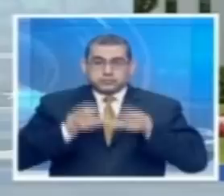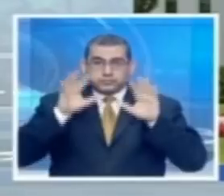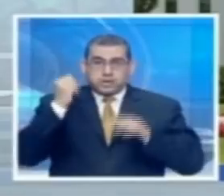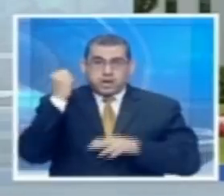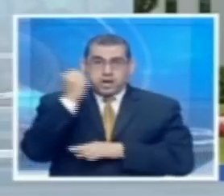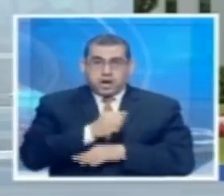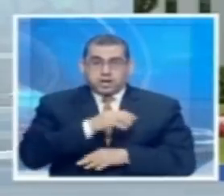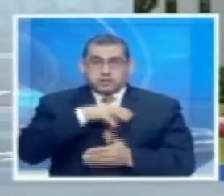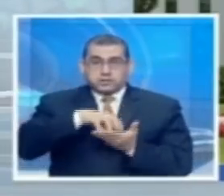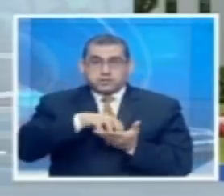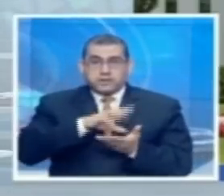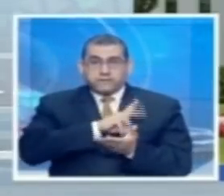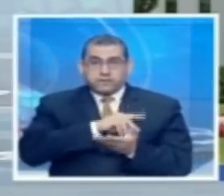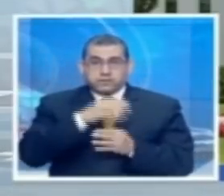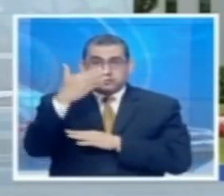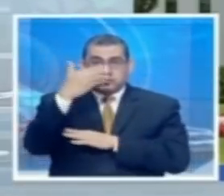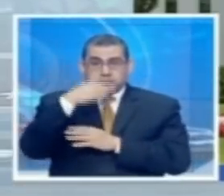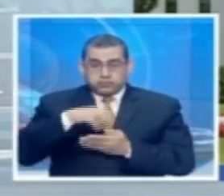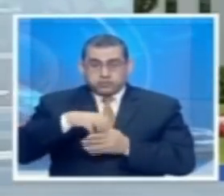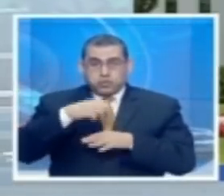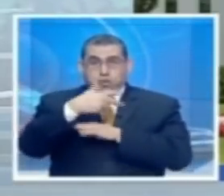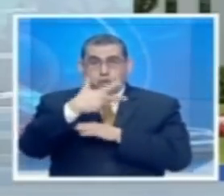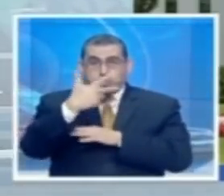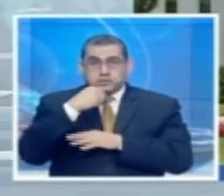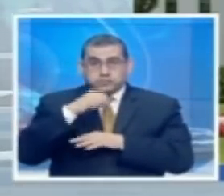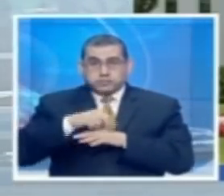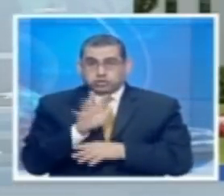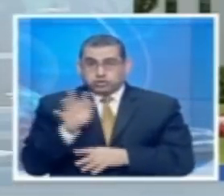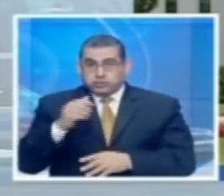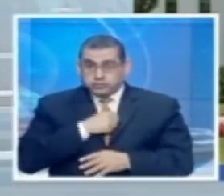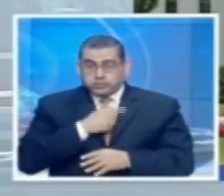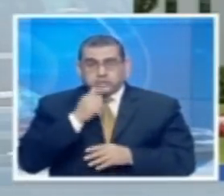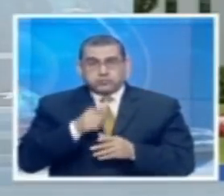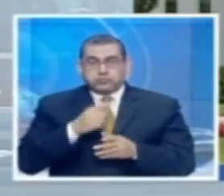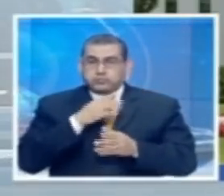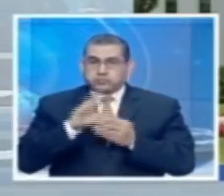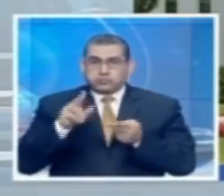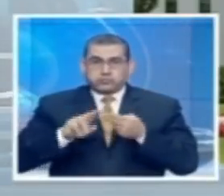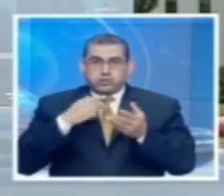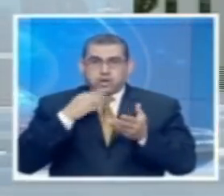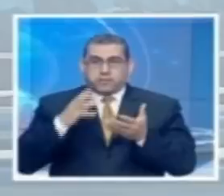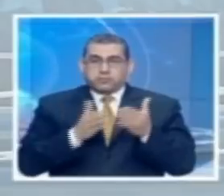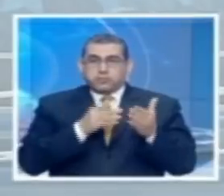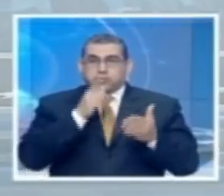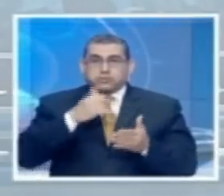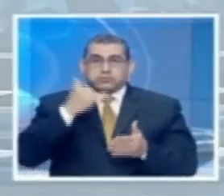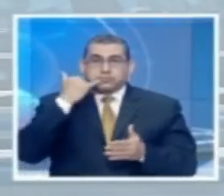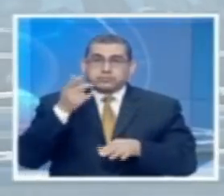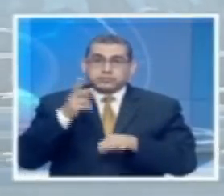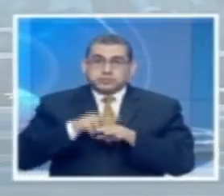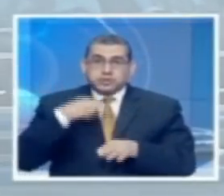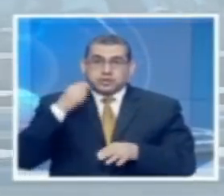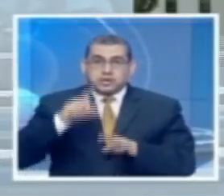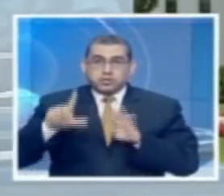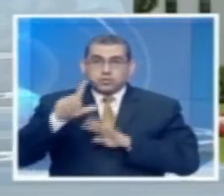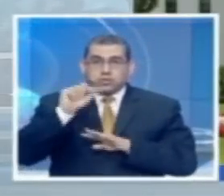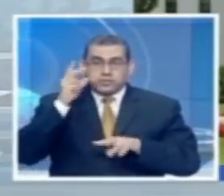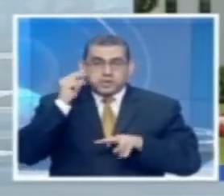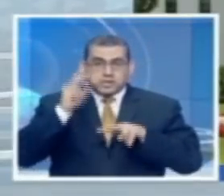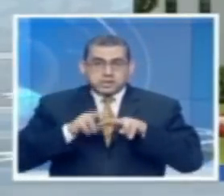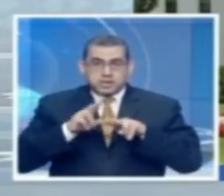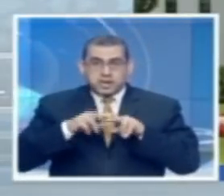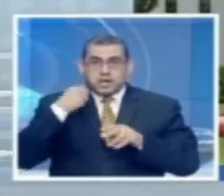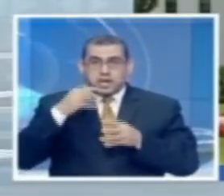الاسرائيلي لارض دولة فلسطين بعاصمتها القدس الشرقية. وفي اتصال هاتفي آخر مع رئيس الوزراء الإسرائيلي